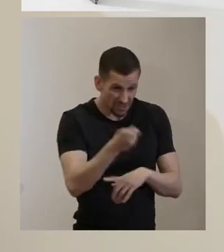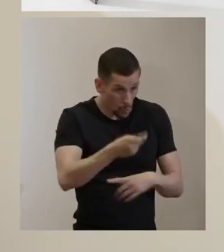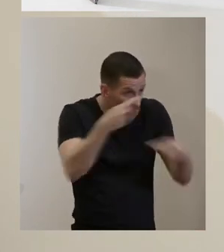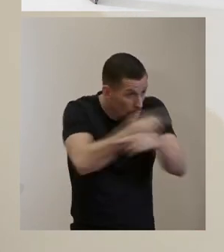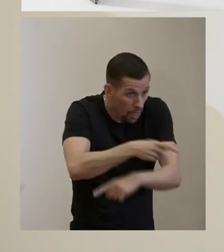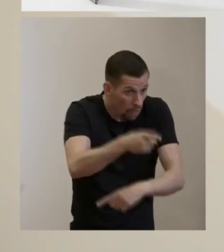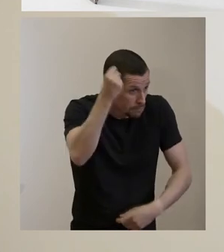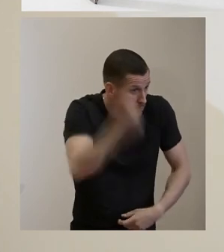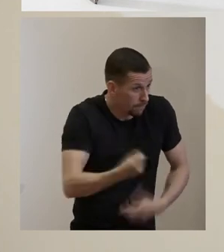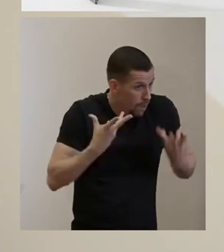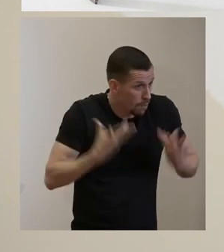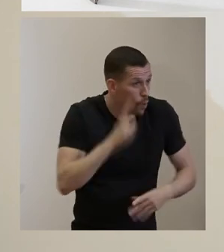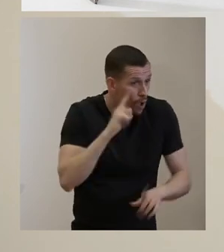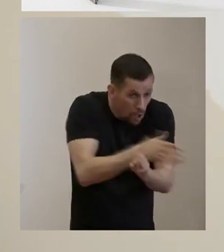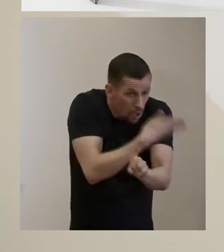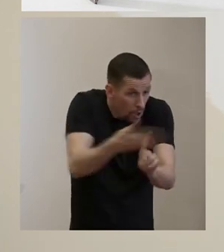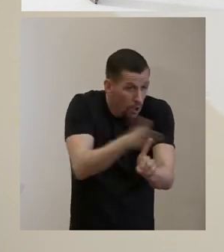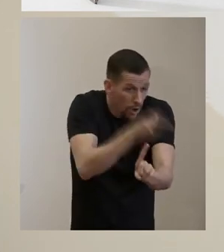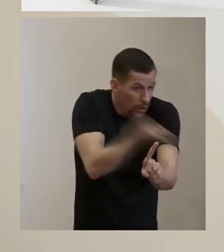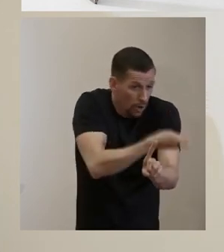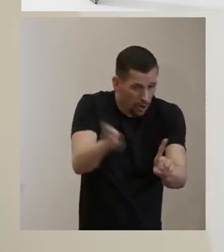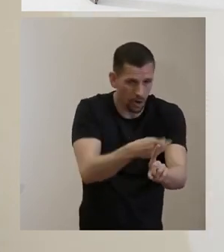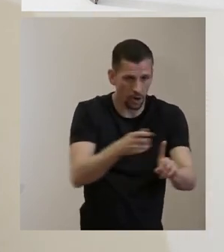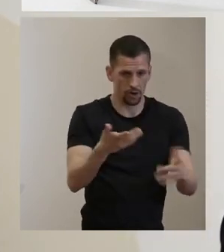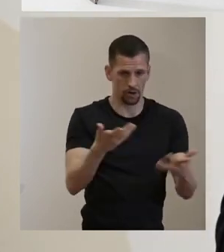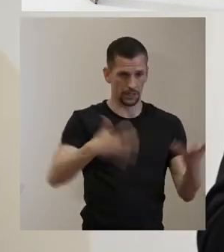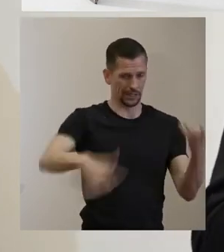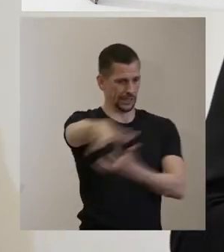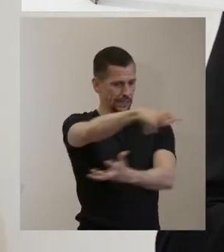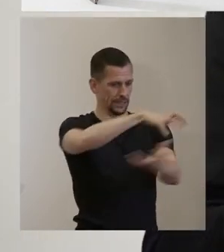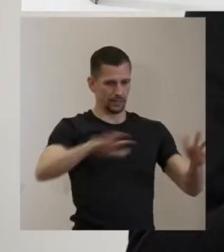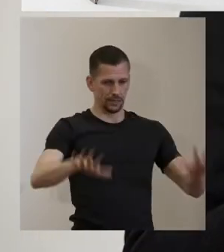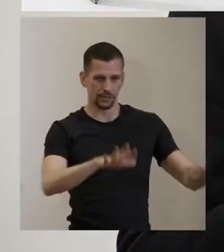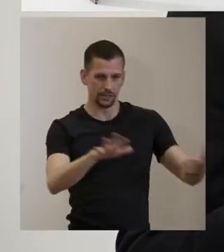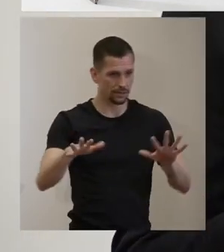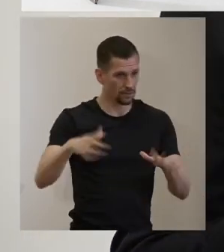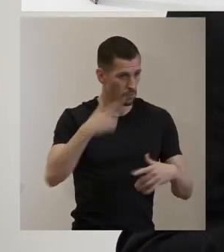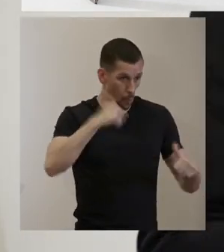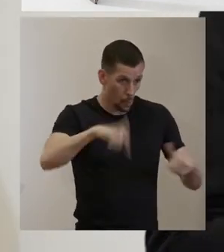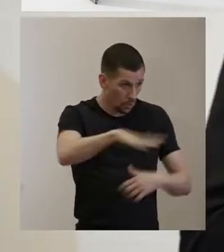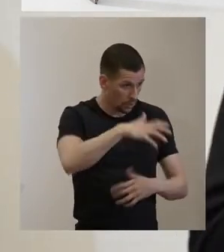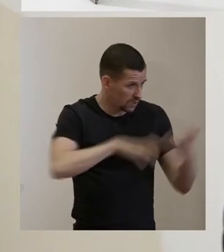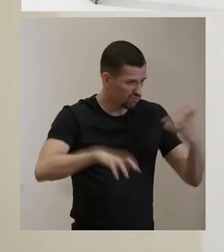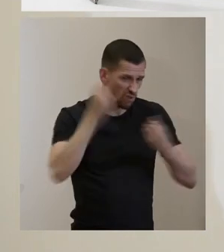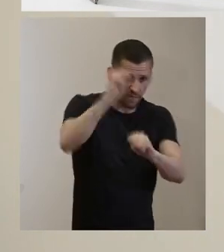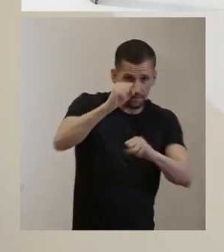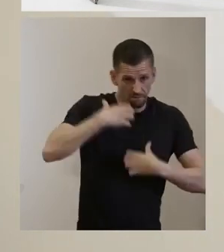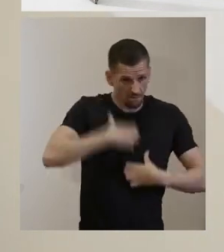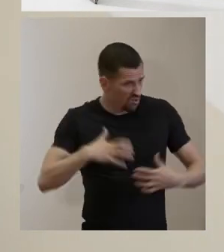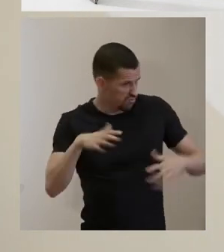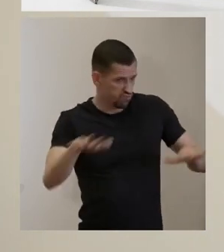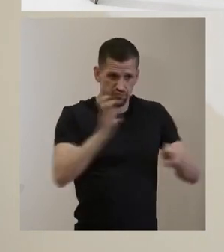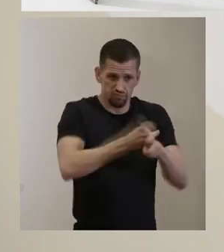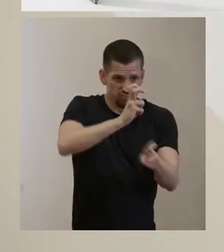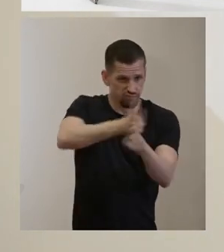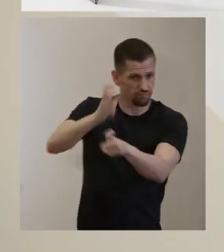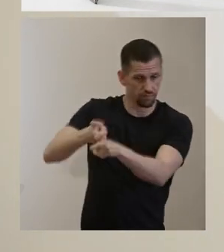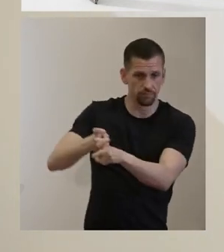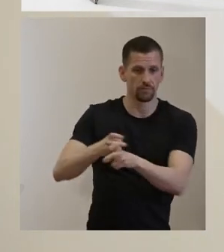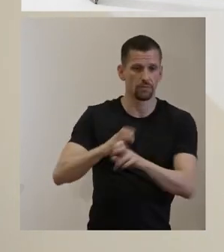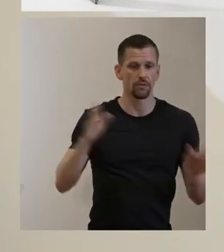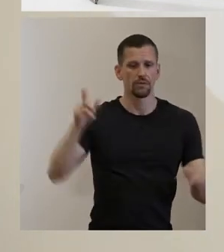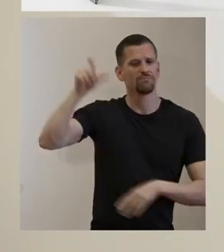exemple malheureux risquait de provoquer une grève de la faim générale, voire une révolte, comme sur le Loyal George en 1727. On